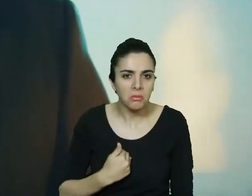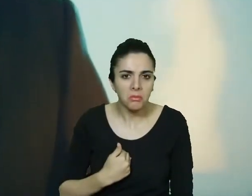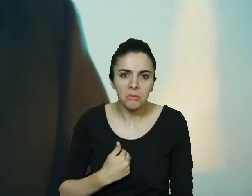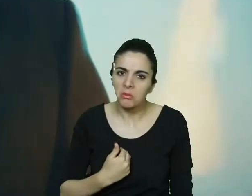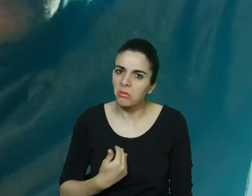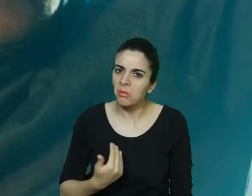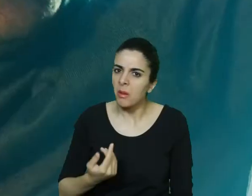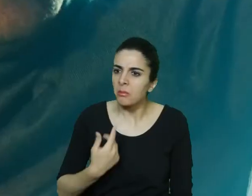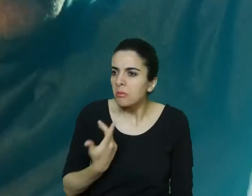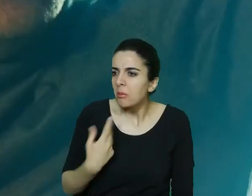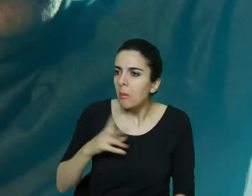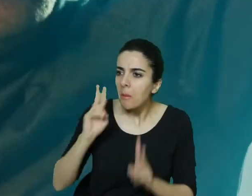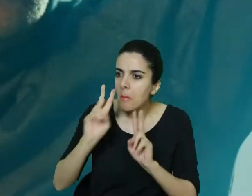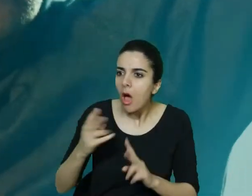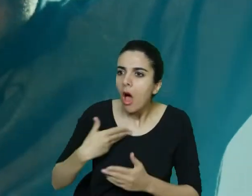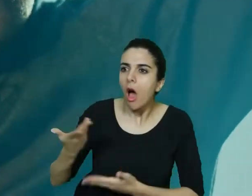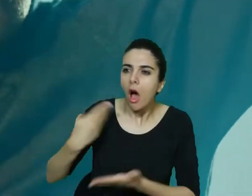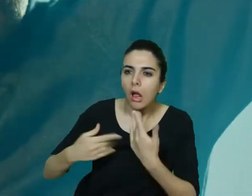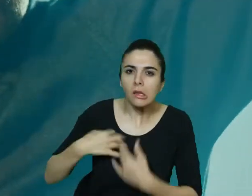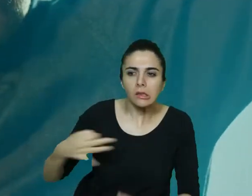İçimize kadar işledin anlayamadık la.